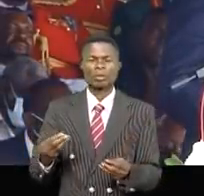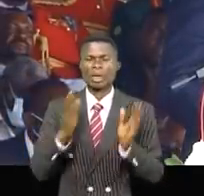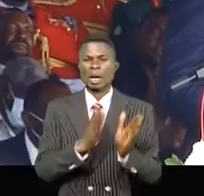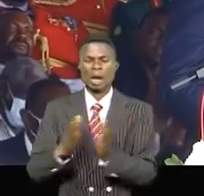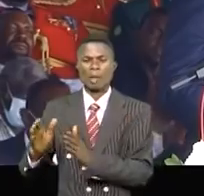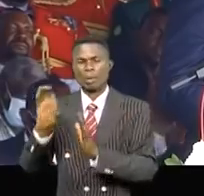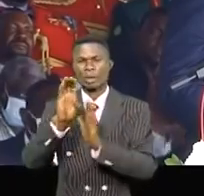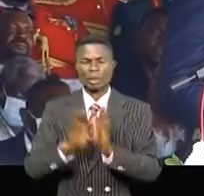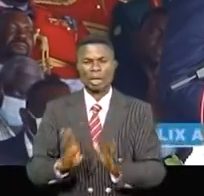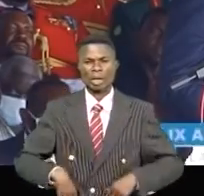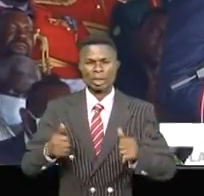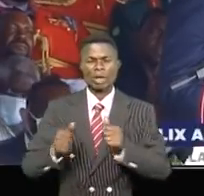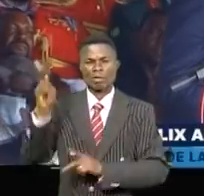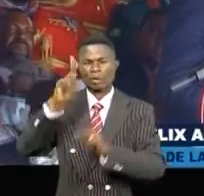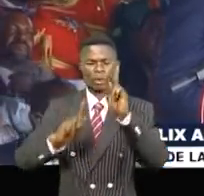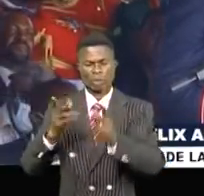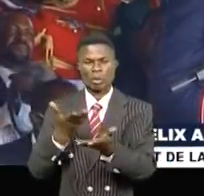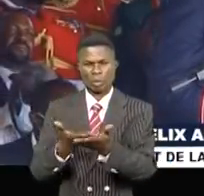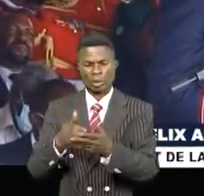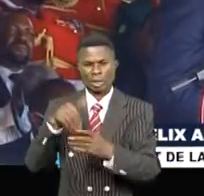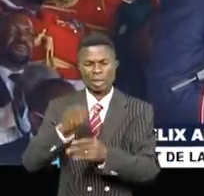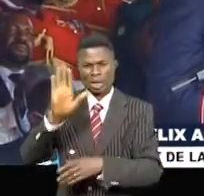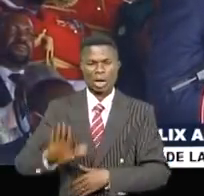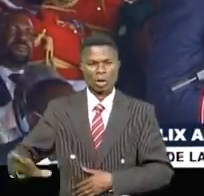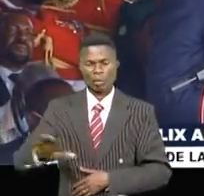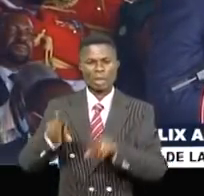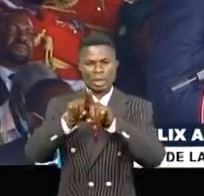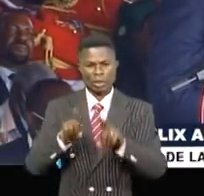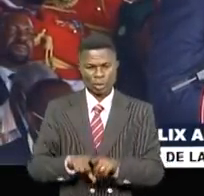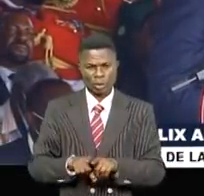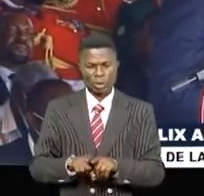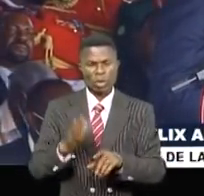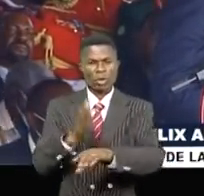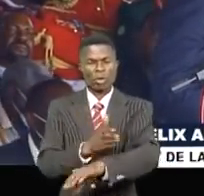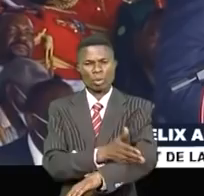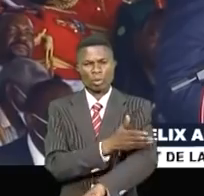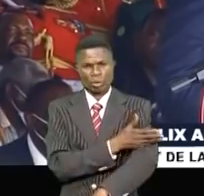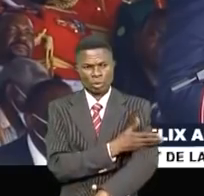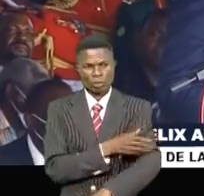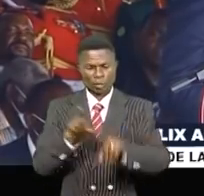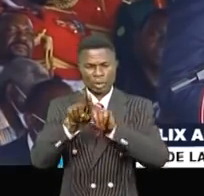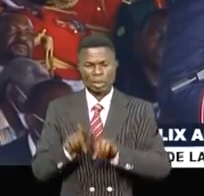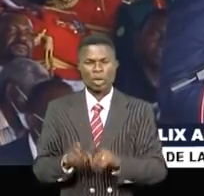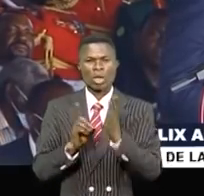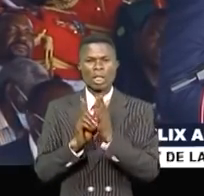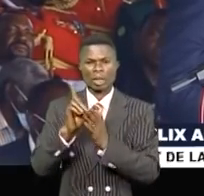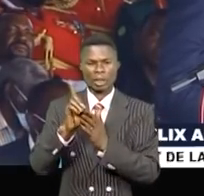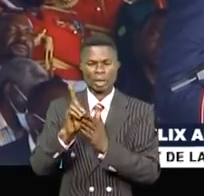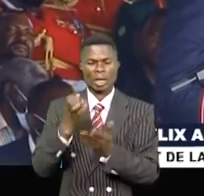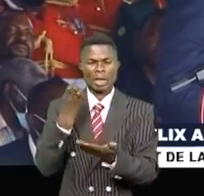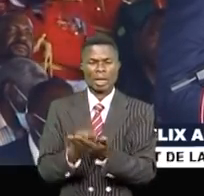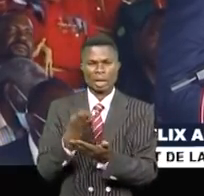des conditions de vie de son peuple, acquis également au progrès et au développement